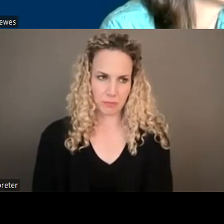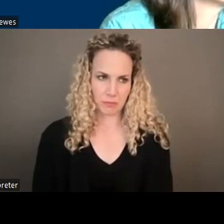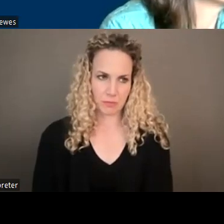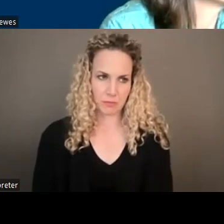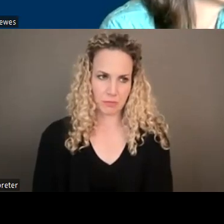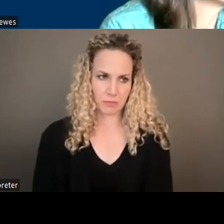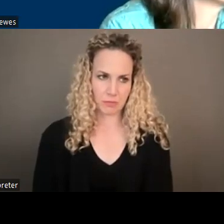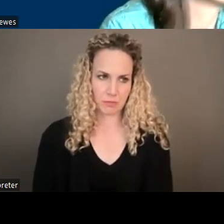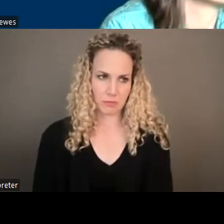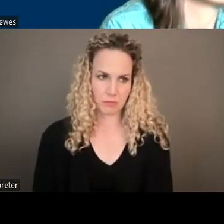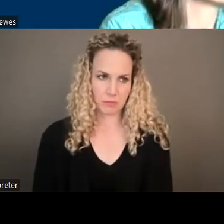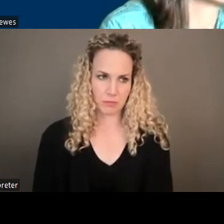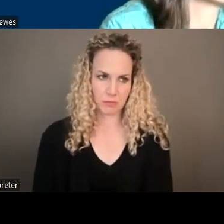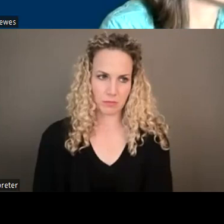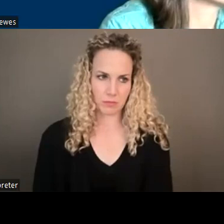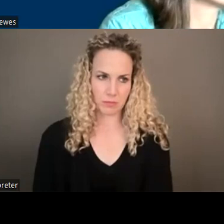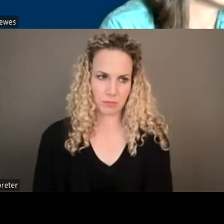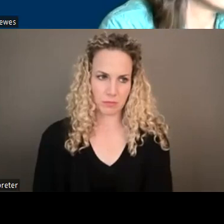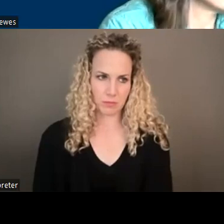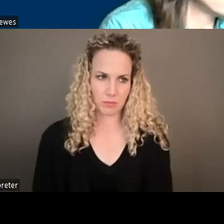بسیار میبخش ایمیل آدرس ما هست